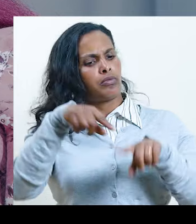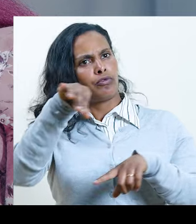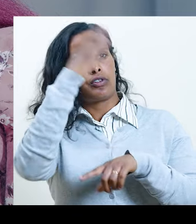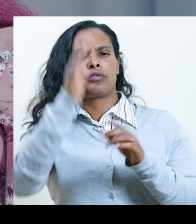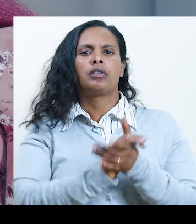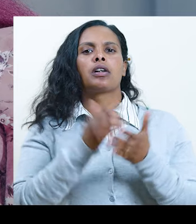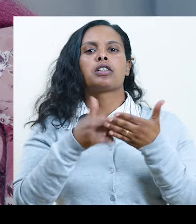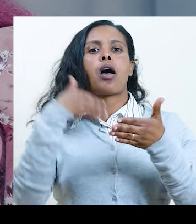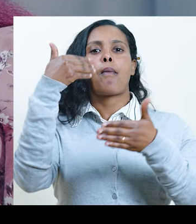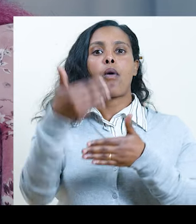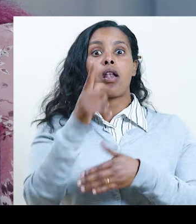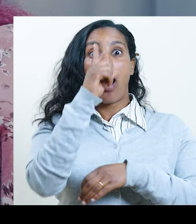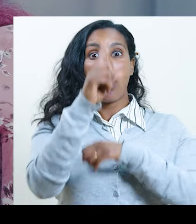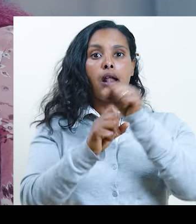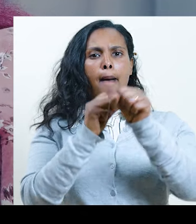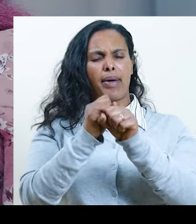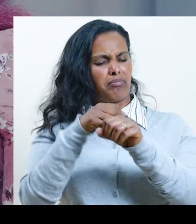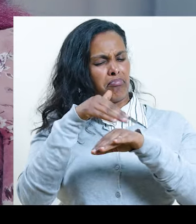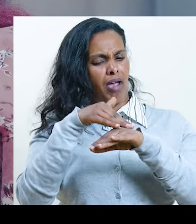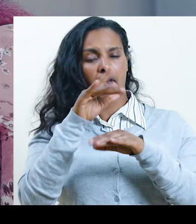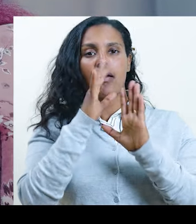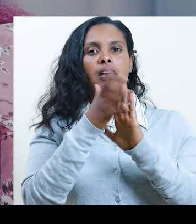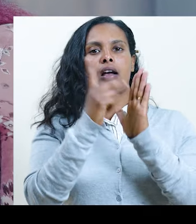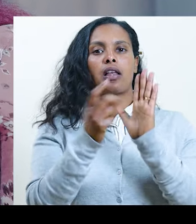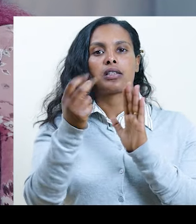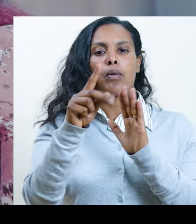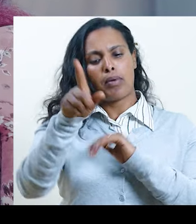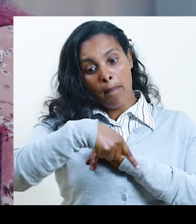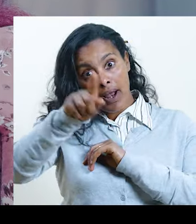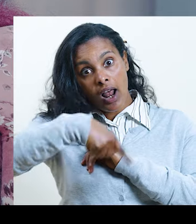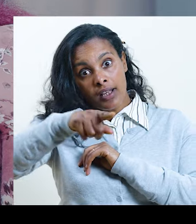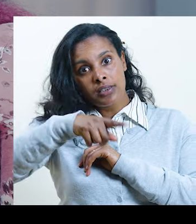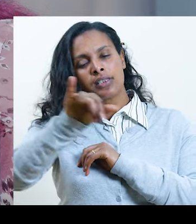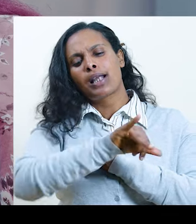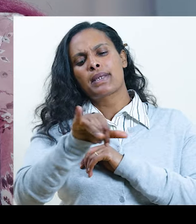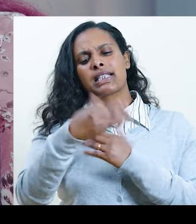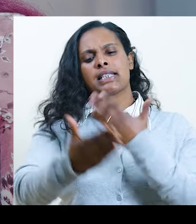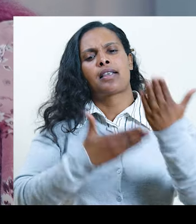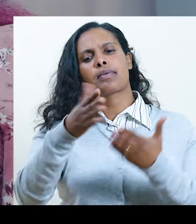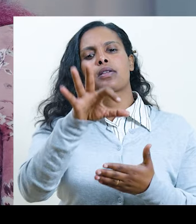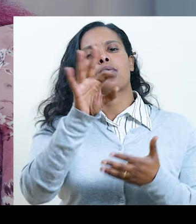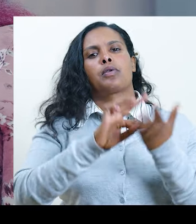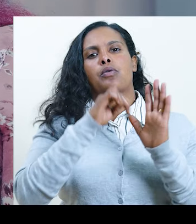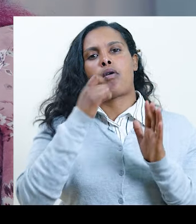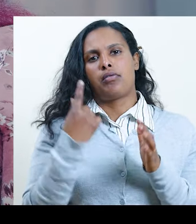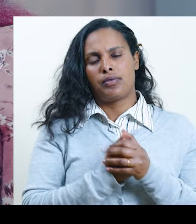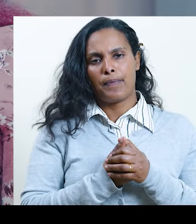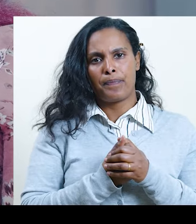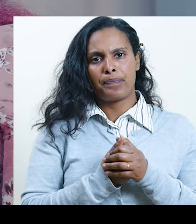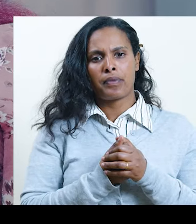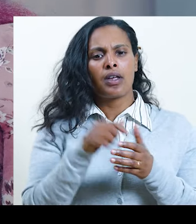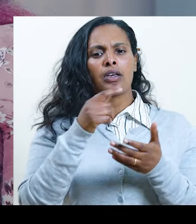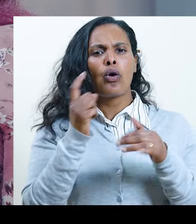ተመለስኩኝ። ከዛ በኋላ ለአንድ አመት ከምናምን የካቲትን ብመላለስ ተመሳሳይ ሰርቪስ ነው እያገኘሁ